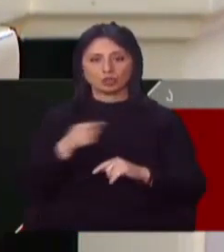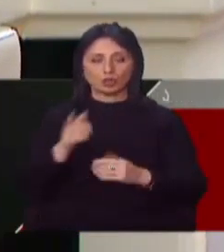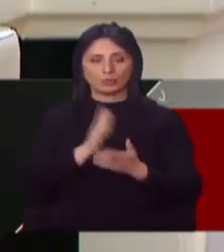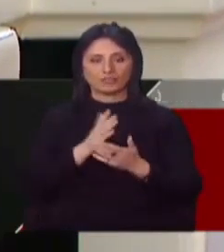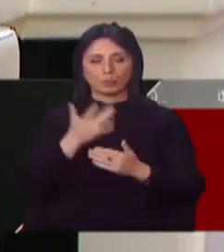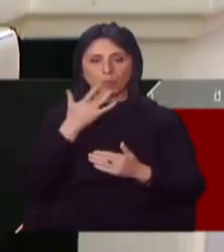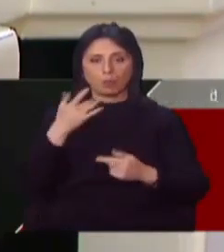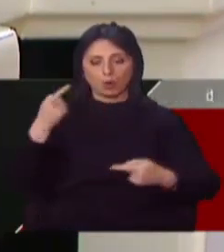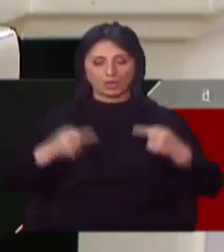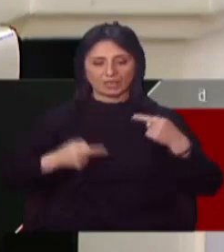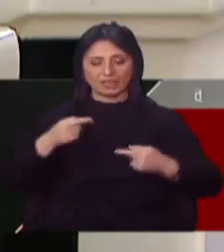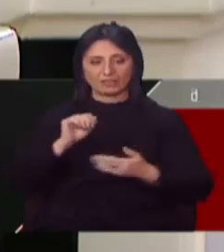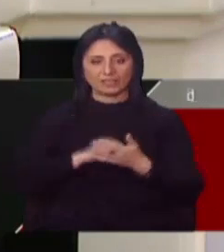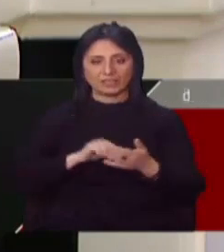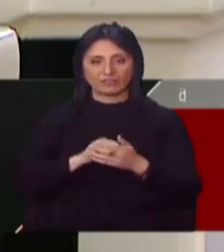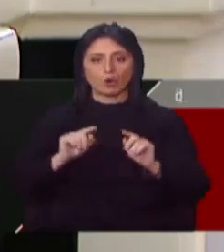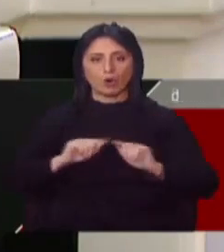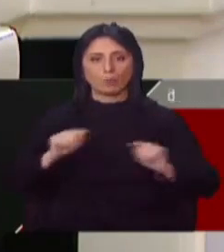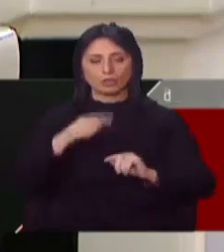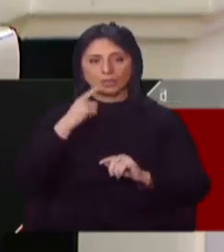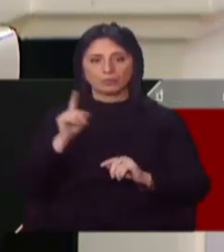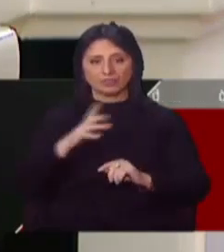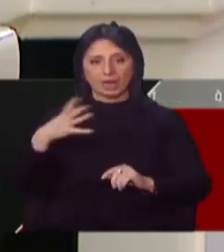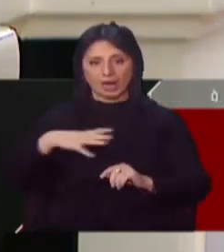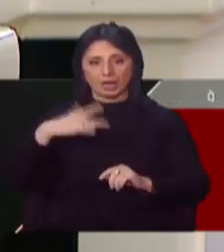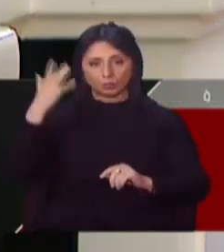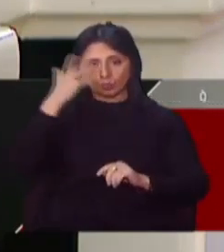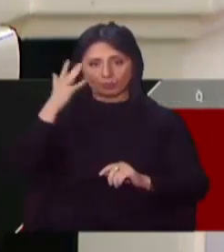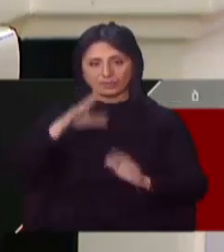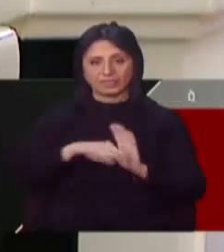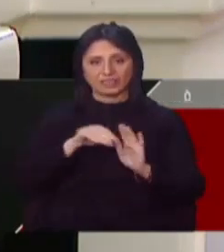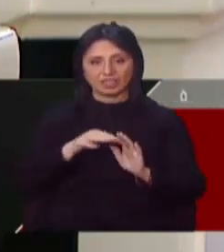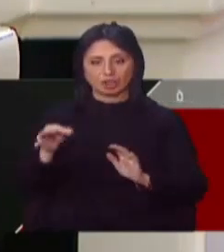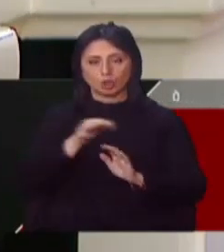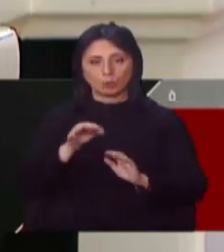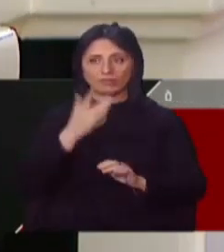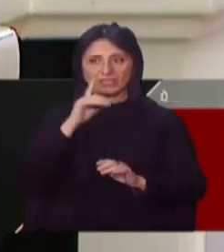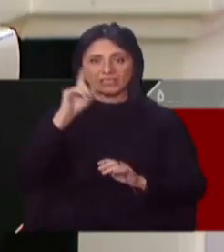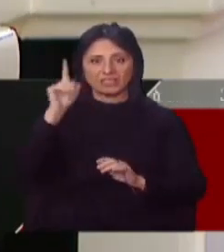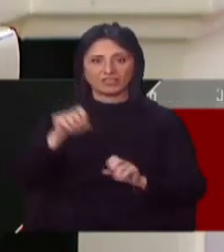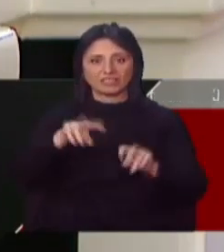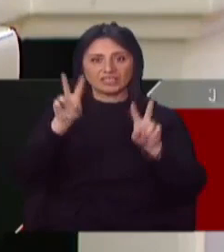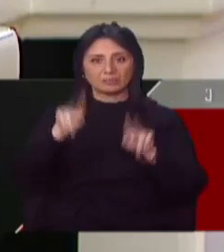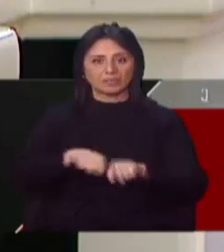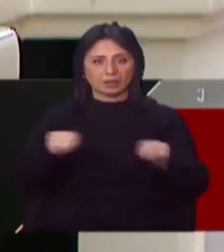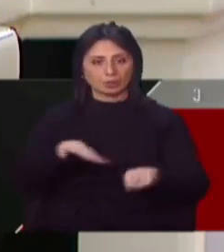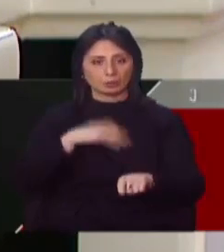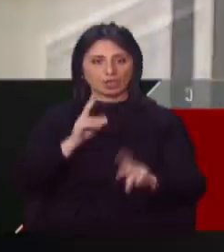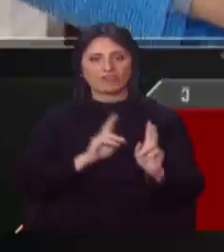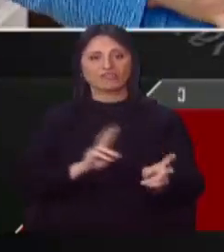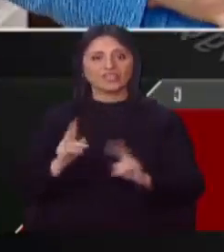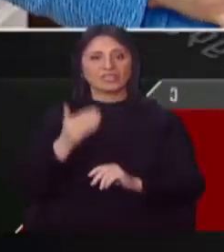saris, politicuri dau i sagani, opoziția ambobstrom, cartuli, oțineba, sarce, nu ubnevi, sazorgar, cegnebulat, arxnes,